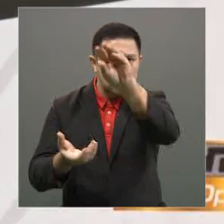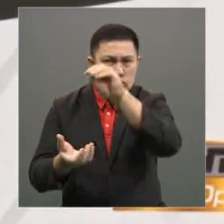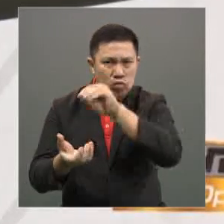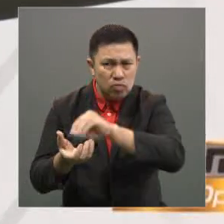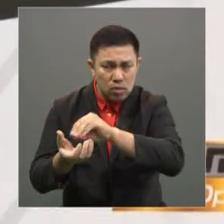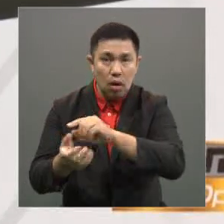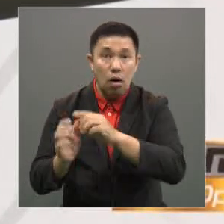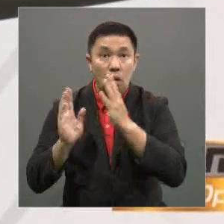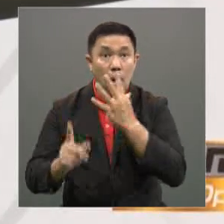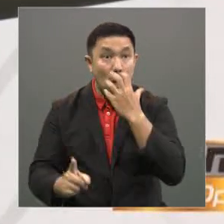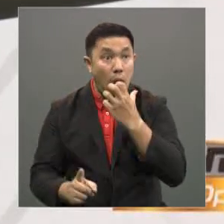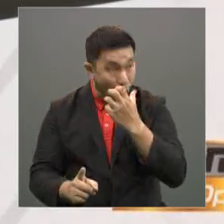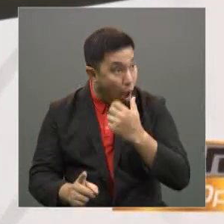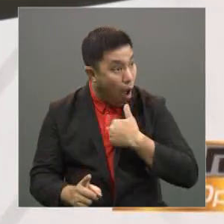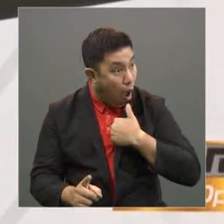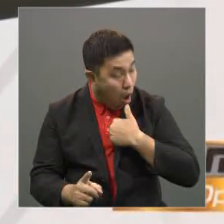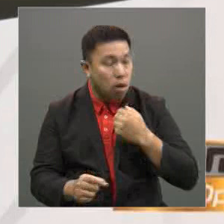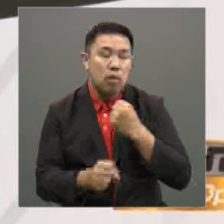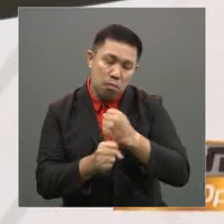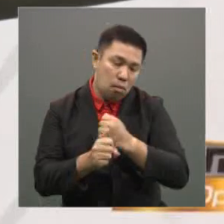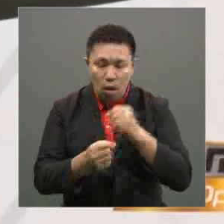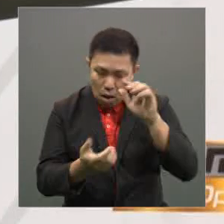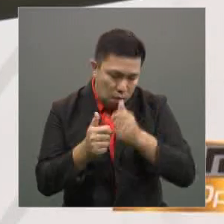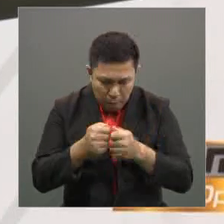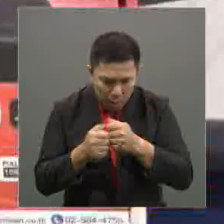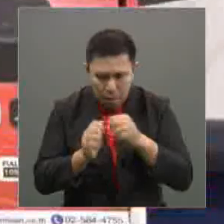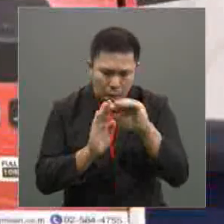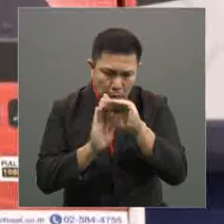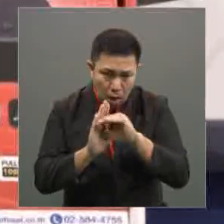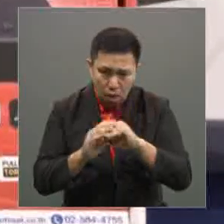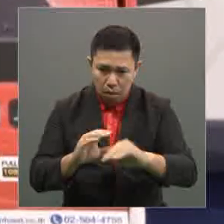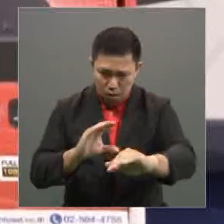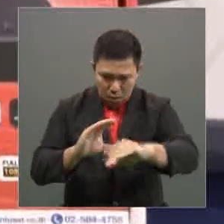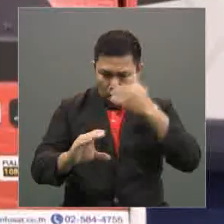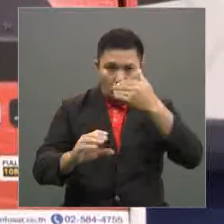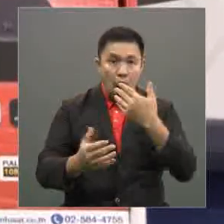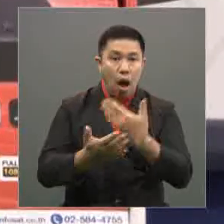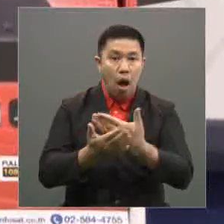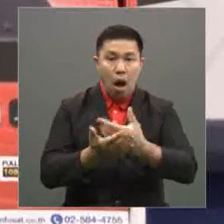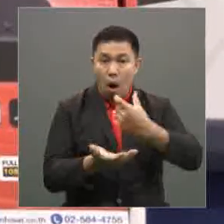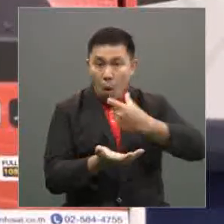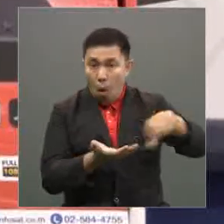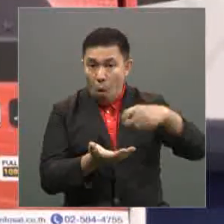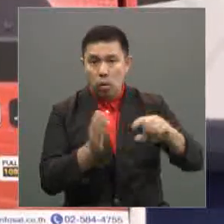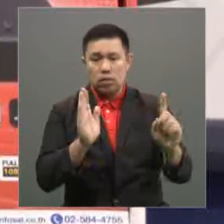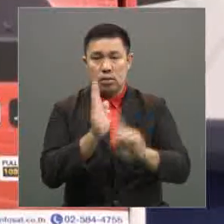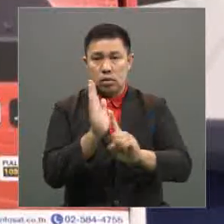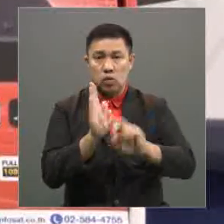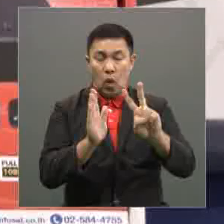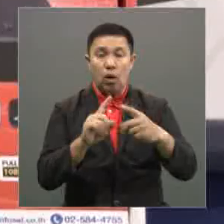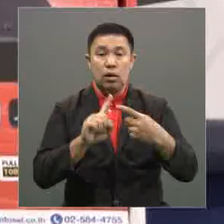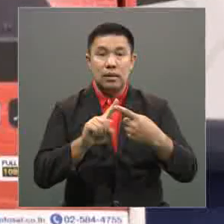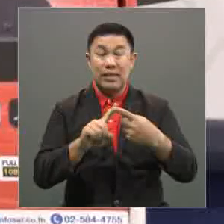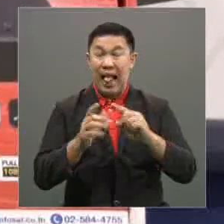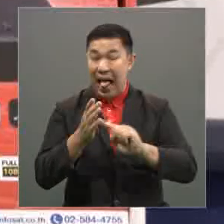นี้ผู้เสียหายท่านนี้เนี่ยก็ติดตั้งปรากฏว่ามีข้อความแจ้งว่าเงินในบัญชีถูกโอนออกไป 2ครั้งครั้งที่ 1